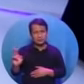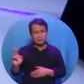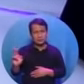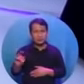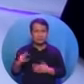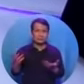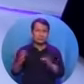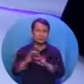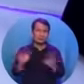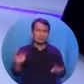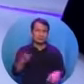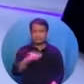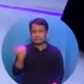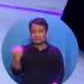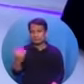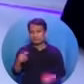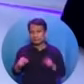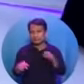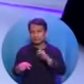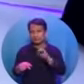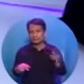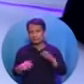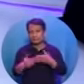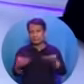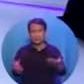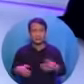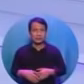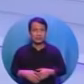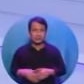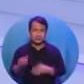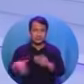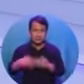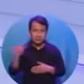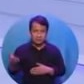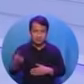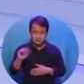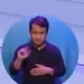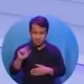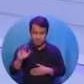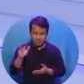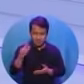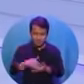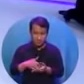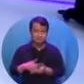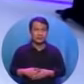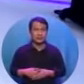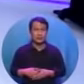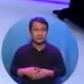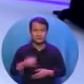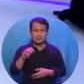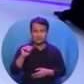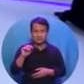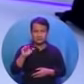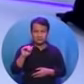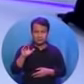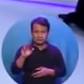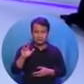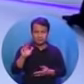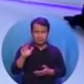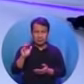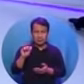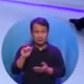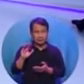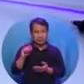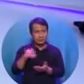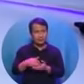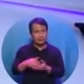Wala talaga. Cut. Ngayon, punta tayo sa 15,000 pesos. 50,000 pesos.